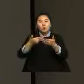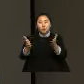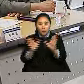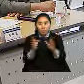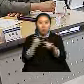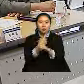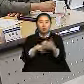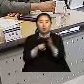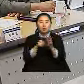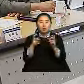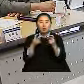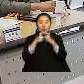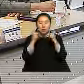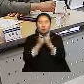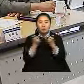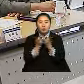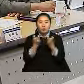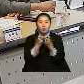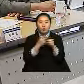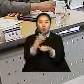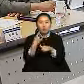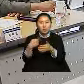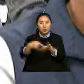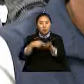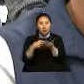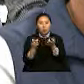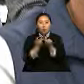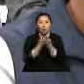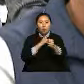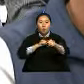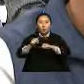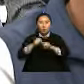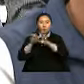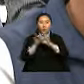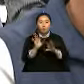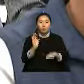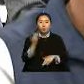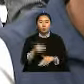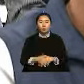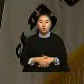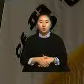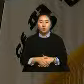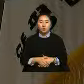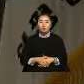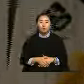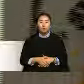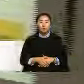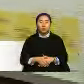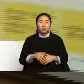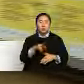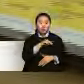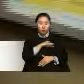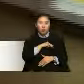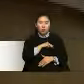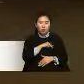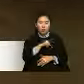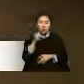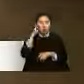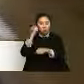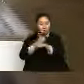용역에도 민간대책위원회의 의견이 수렴되는 등 대책위 활동은 계속되고 있습니다. 반면 군의회는